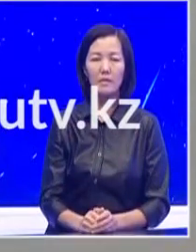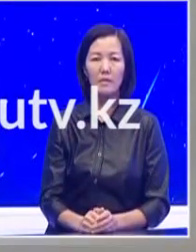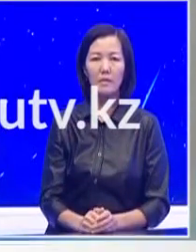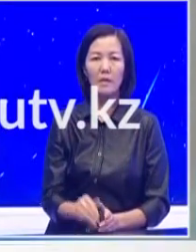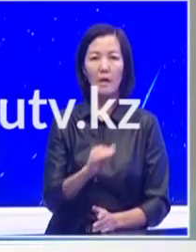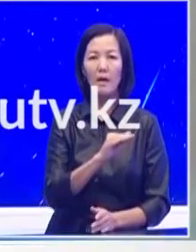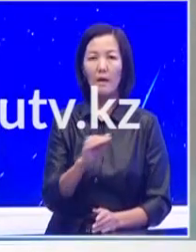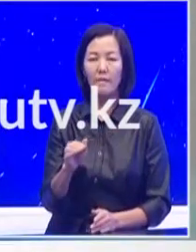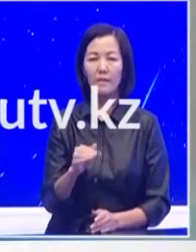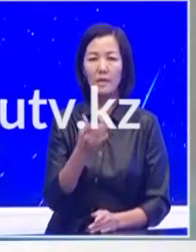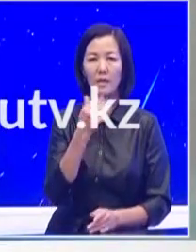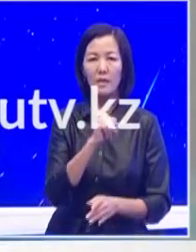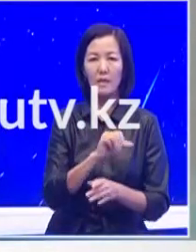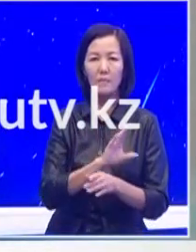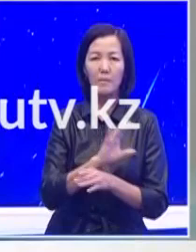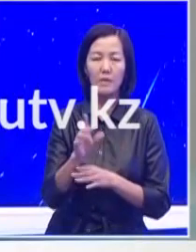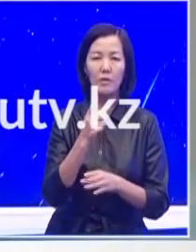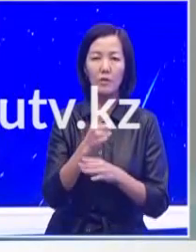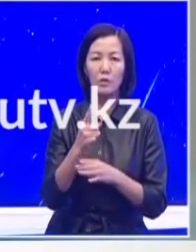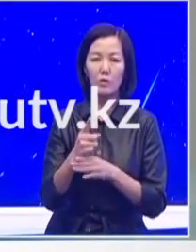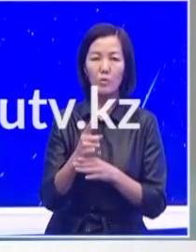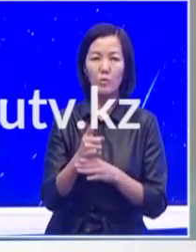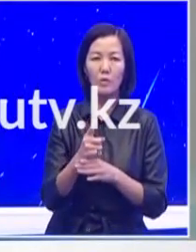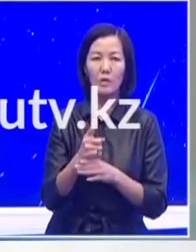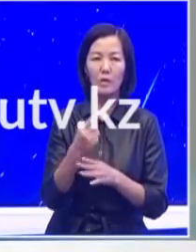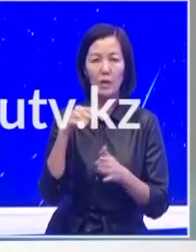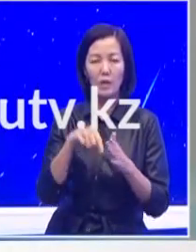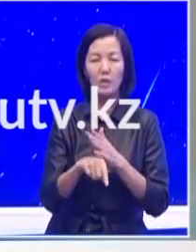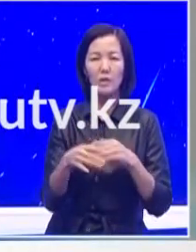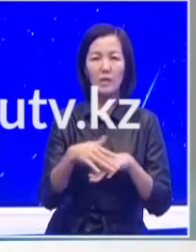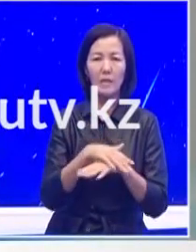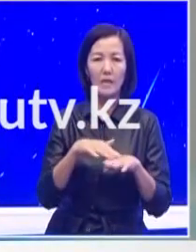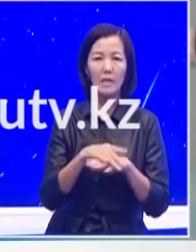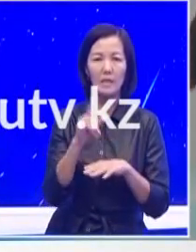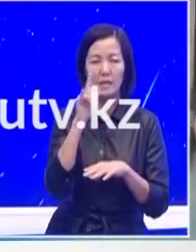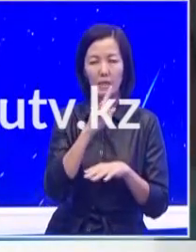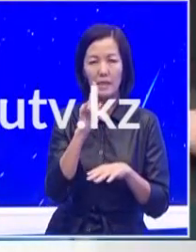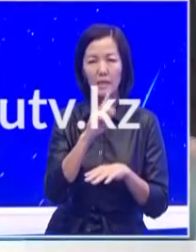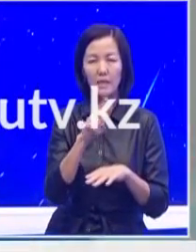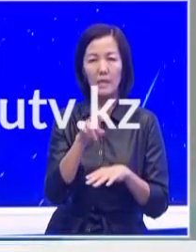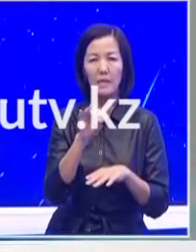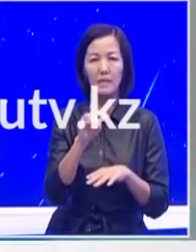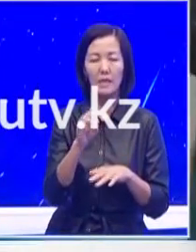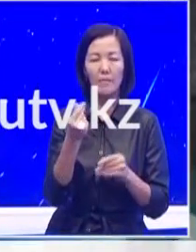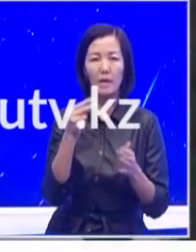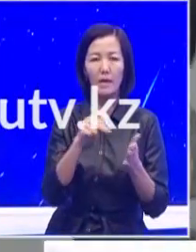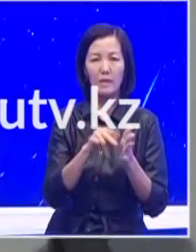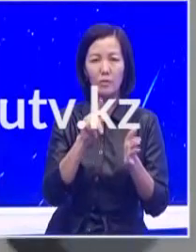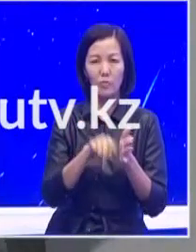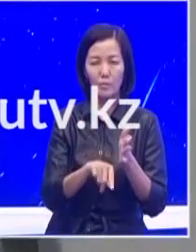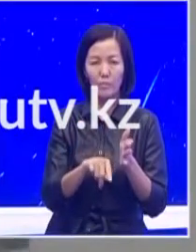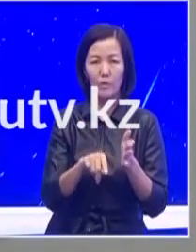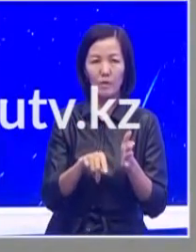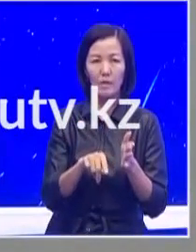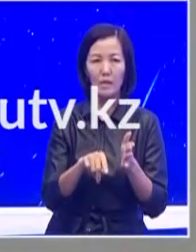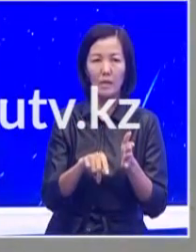Ресми түрде экспортқа шектеу қойылмағанымен, ішкі нарықта өзге елдермен салыстырғанда дизель бағасы анағұрлым арзан болғандықтан сыртқа заңсыз